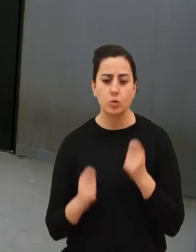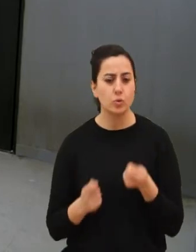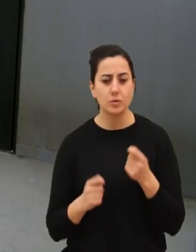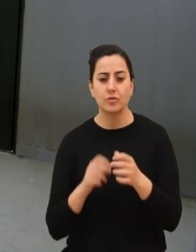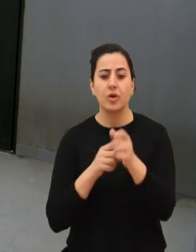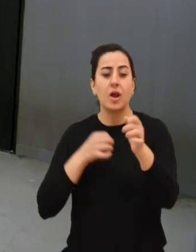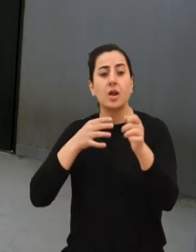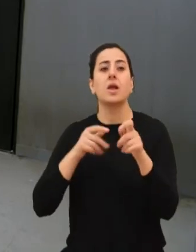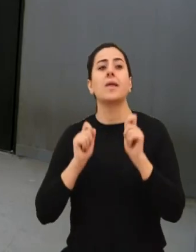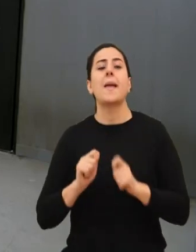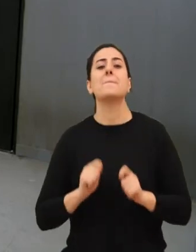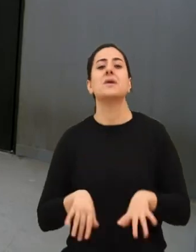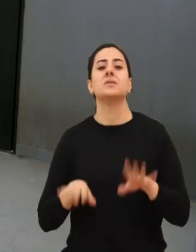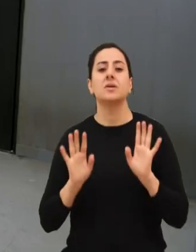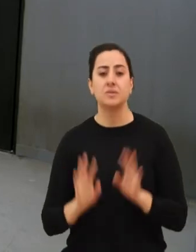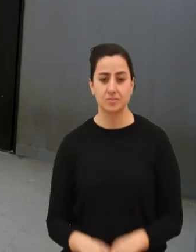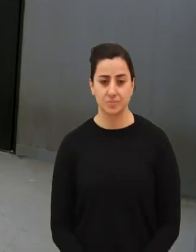Sapane